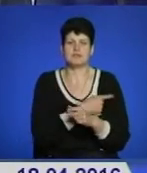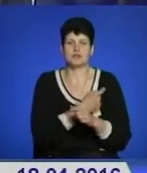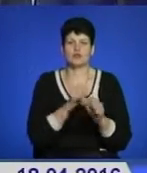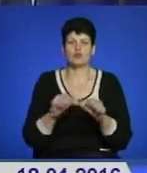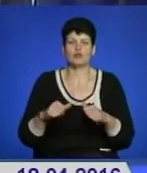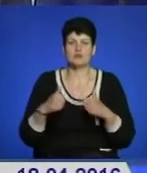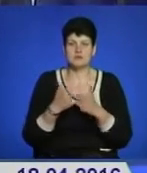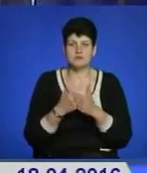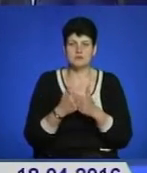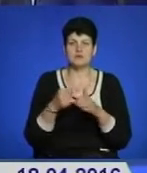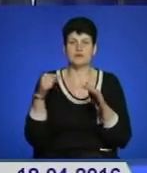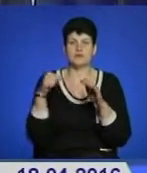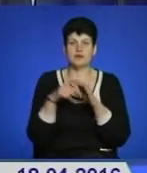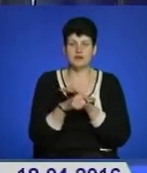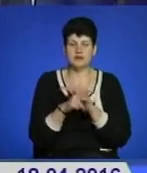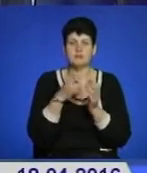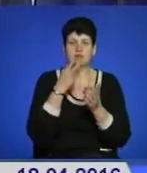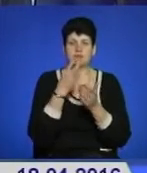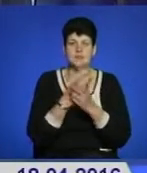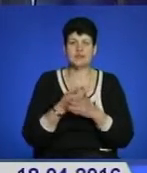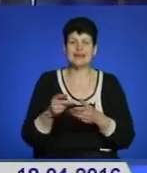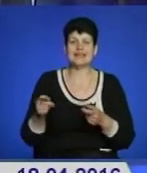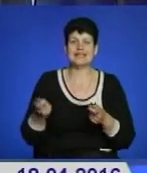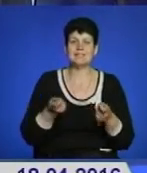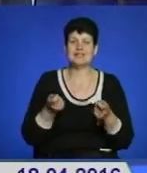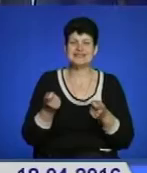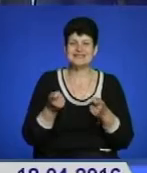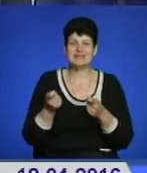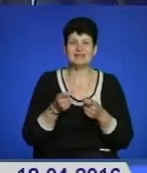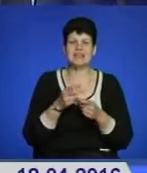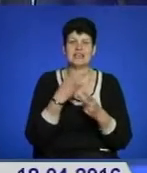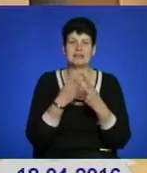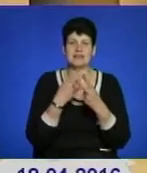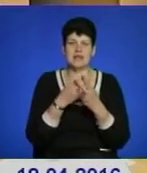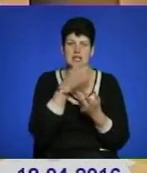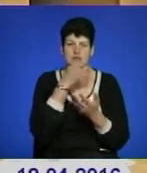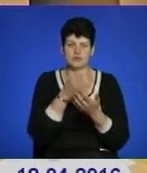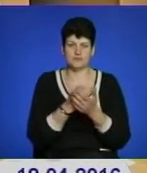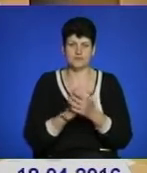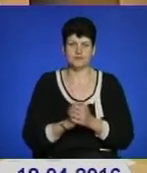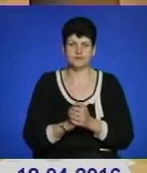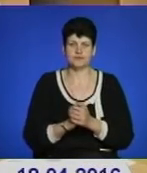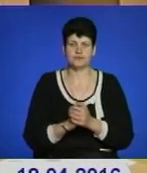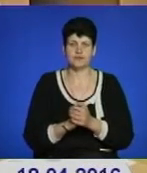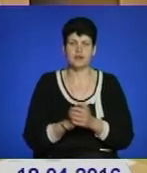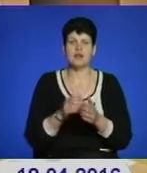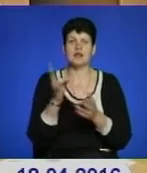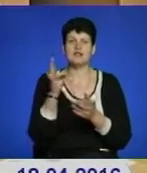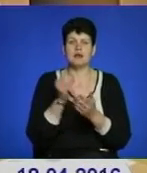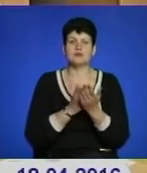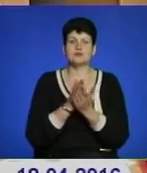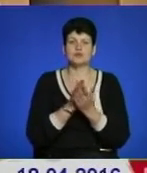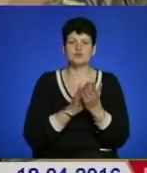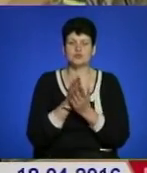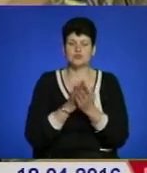за ухилення передбачена як адміністративна, так і кримінальна відповідальність. На строкову службу у Збройних